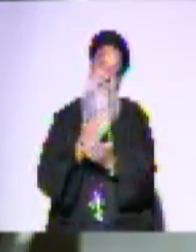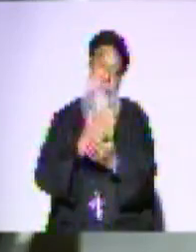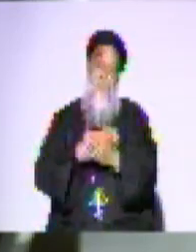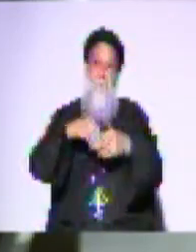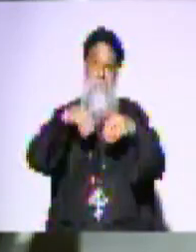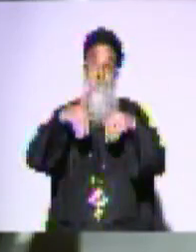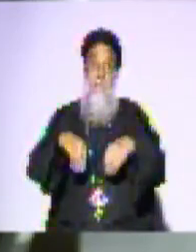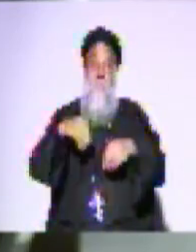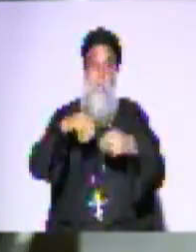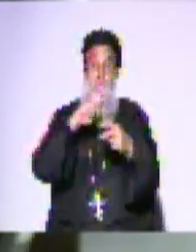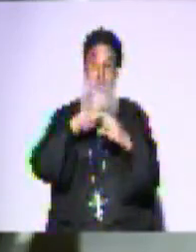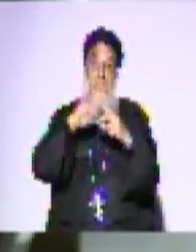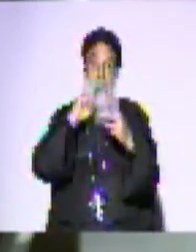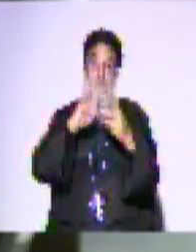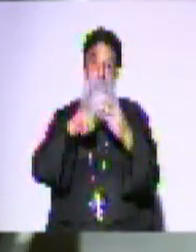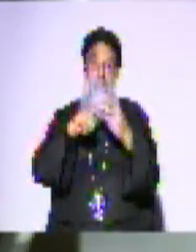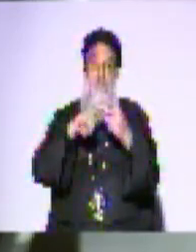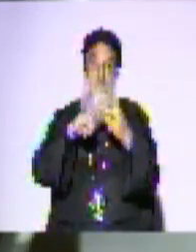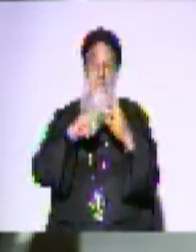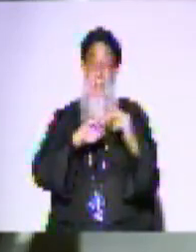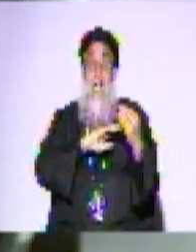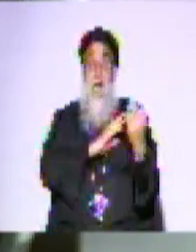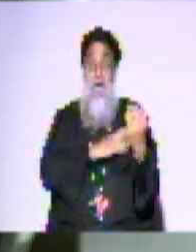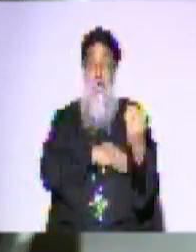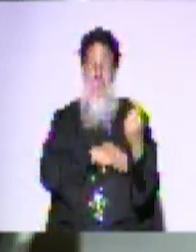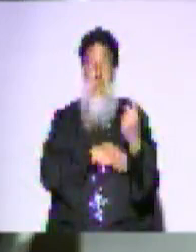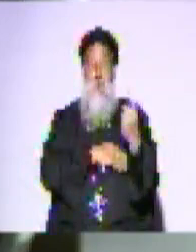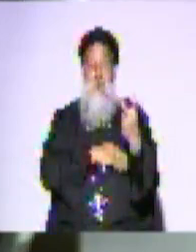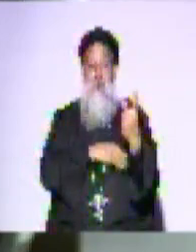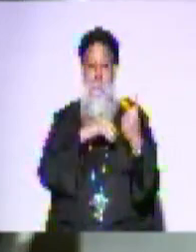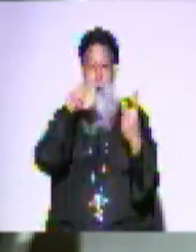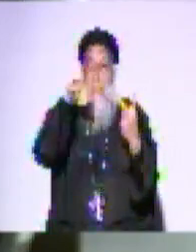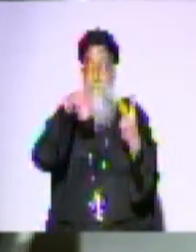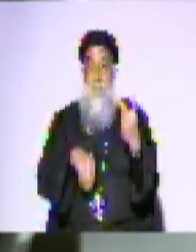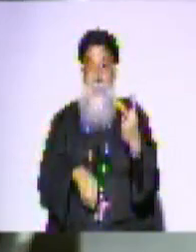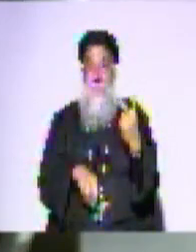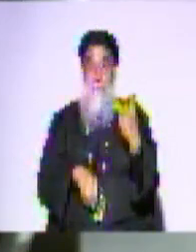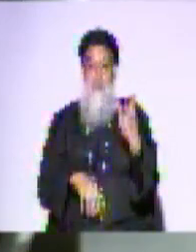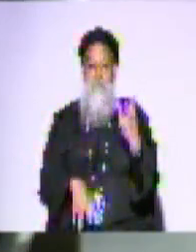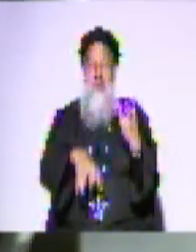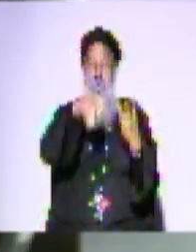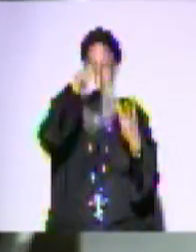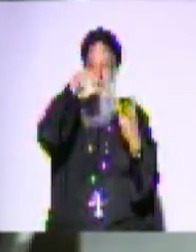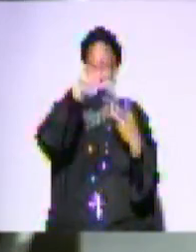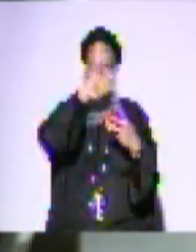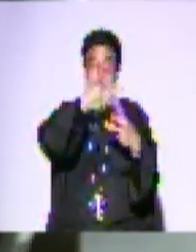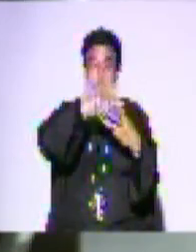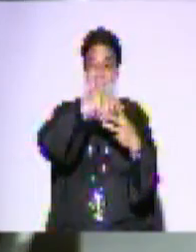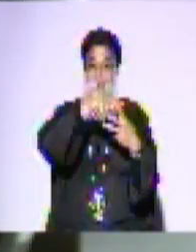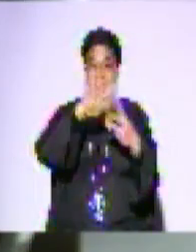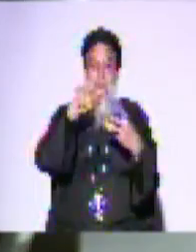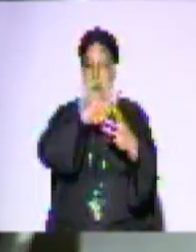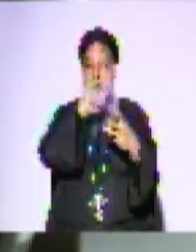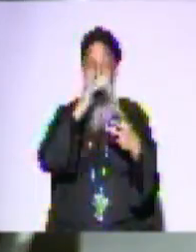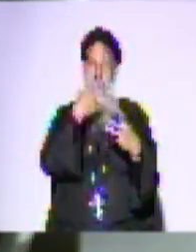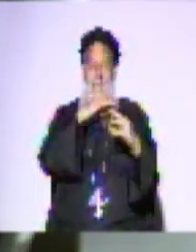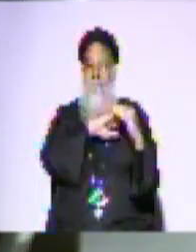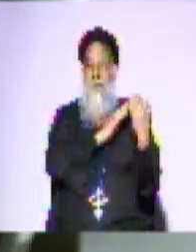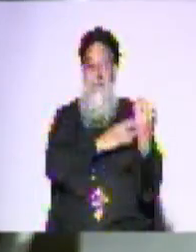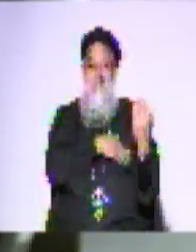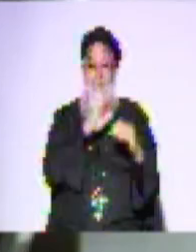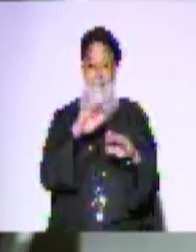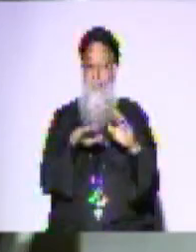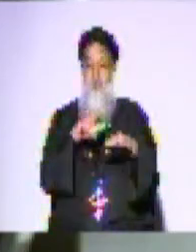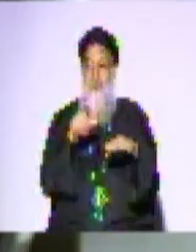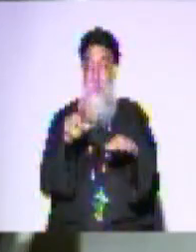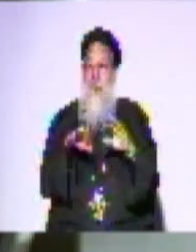المعمودية الإيمان، يقول من آمن واعتمد خلص، ومن لم يؤمن يدان